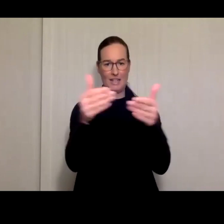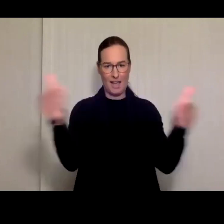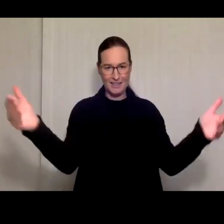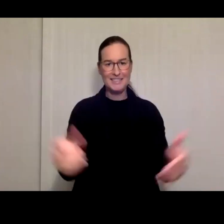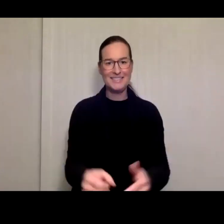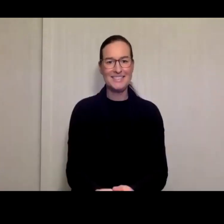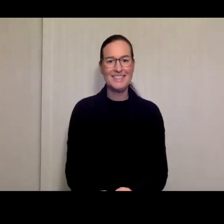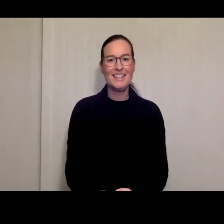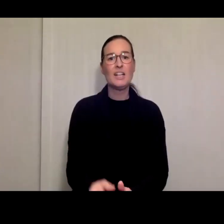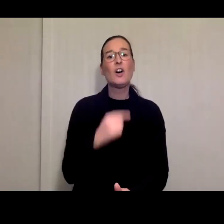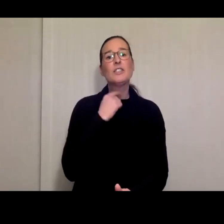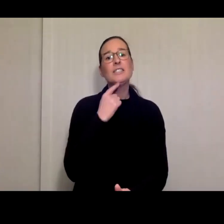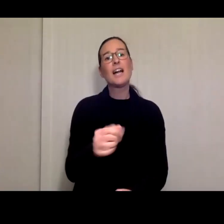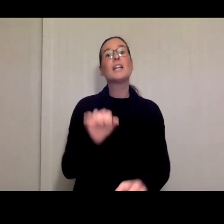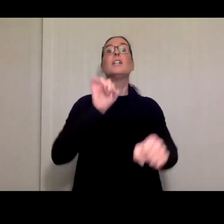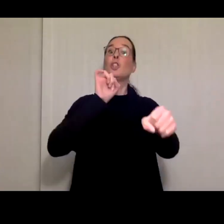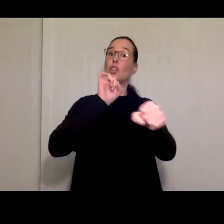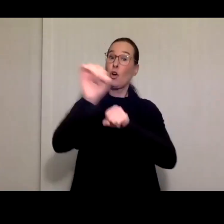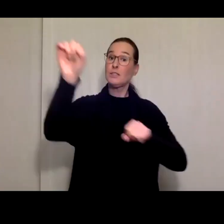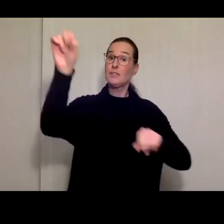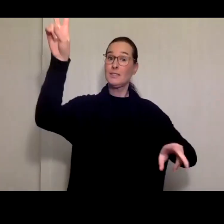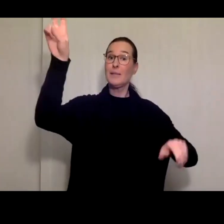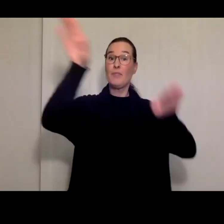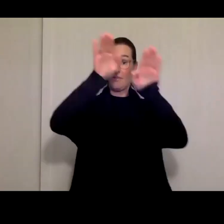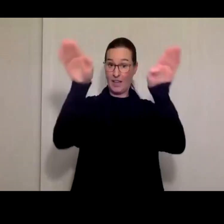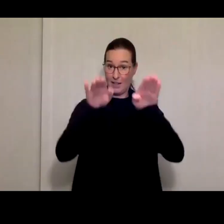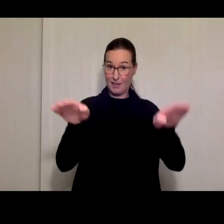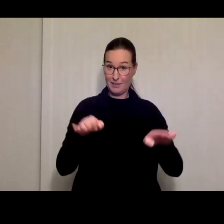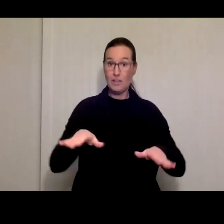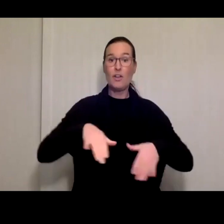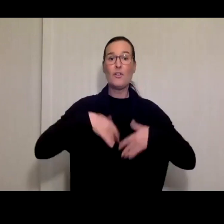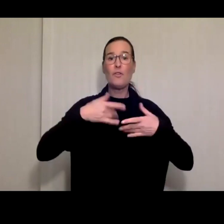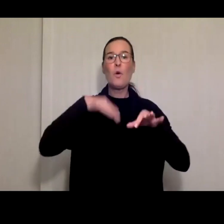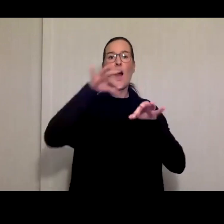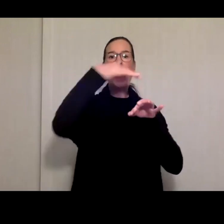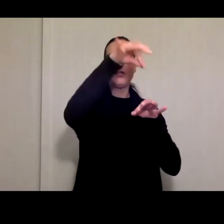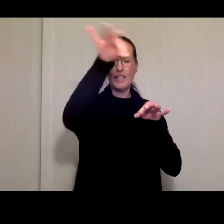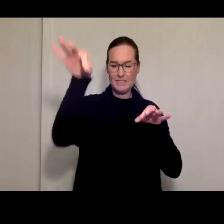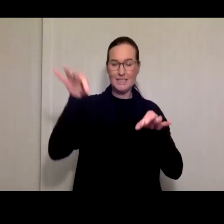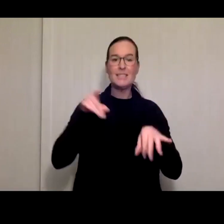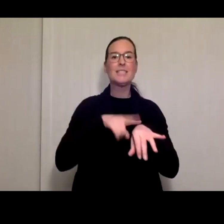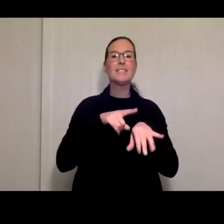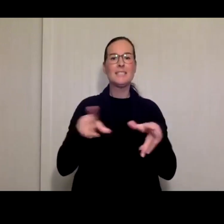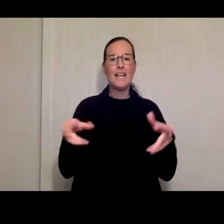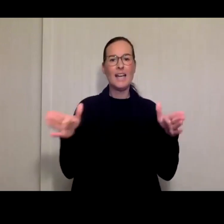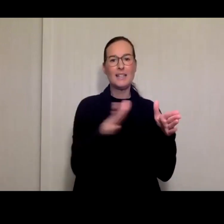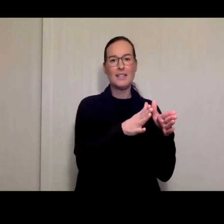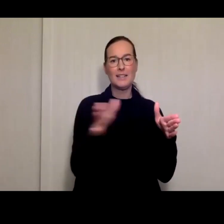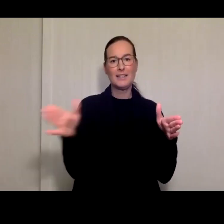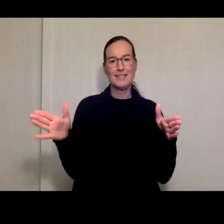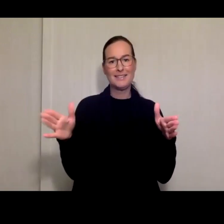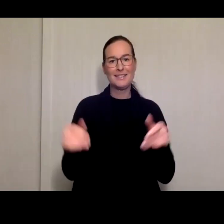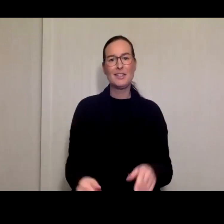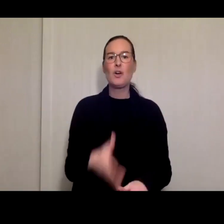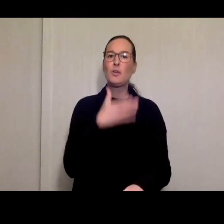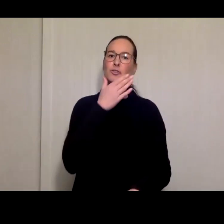sagen, trotzdem Weihnachten, frohe Adventszeit wünsche ich Ihnen erstmal und haben Sie schöne,